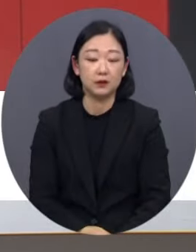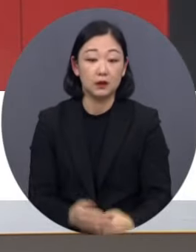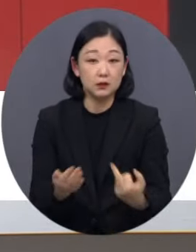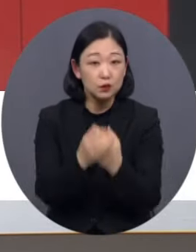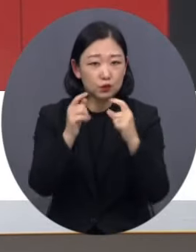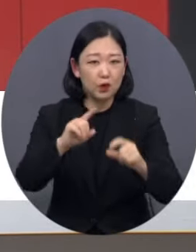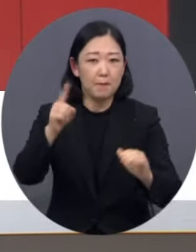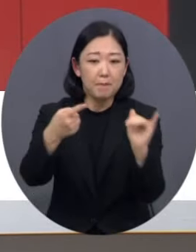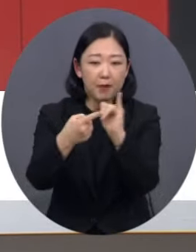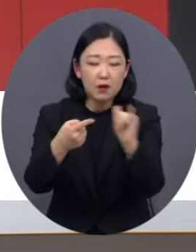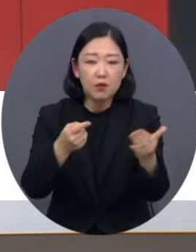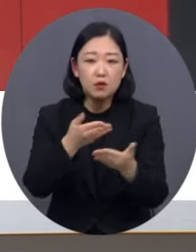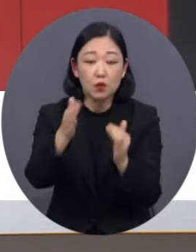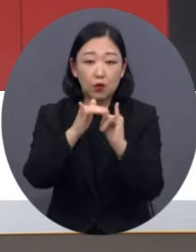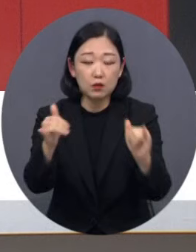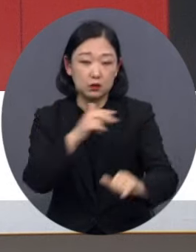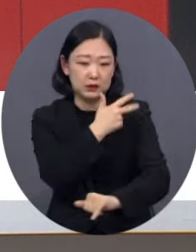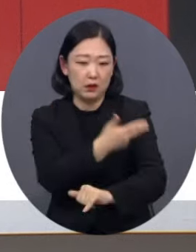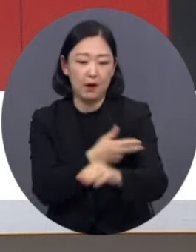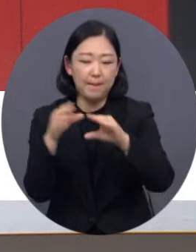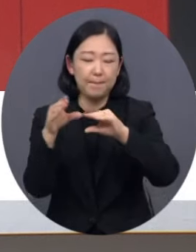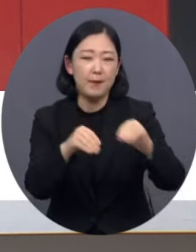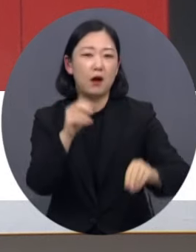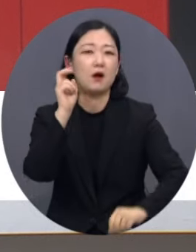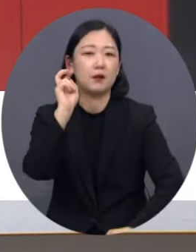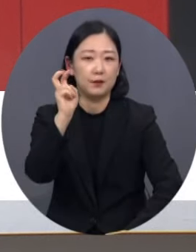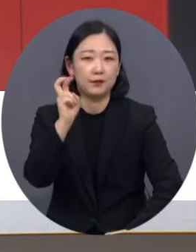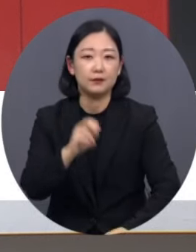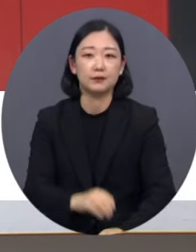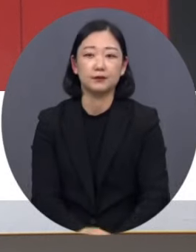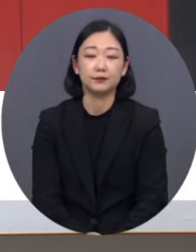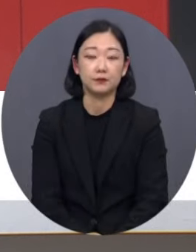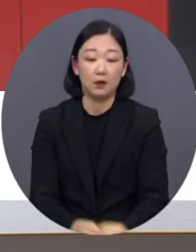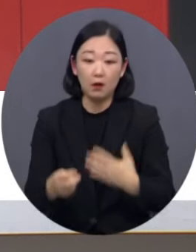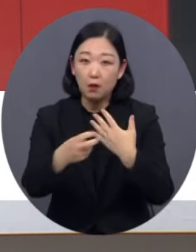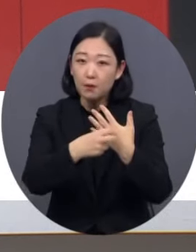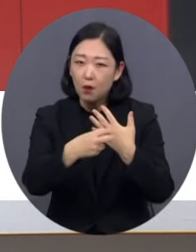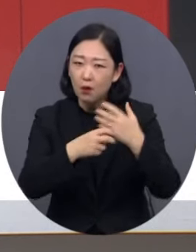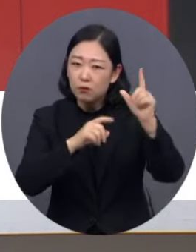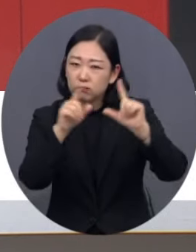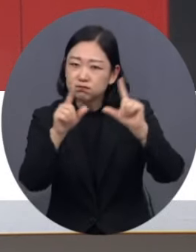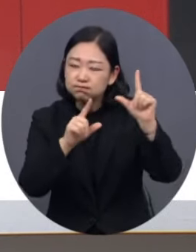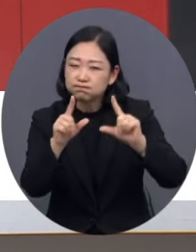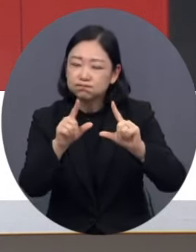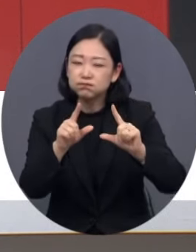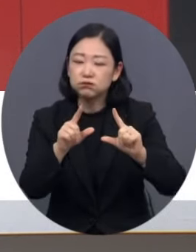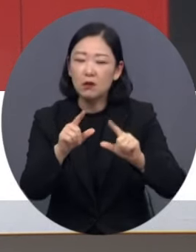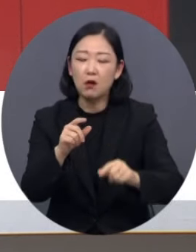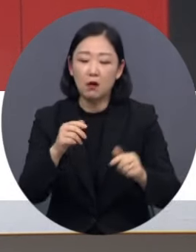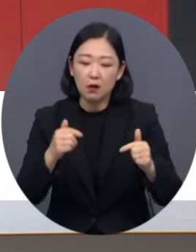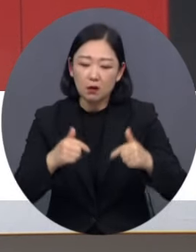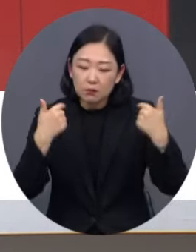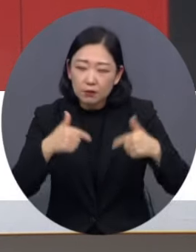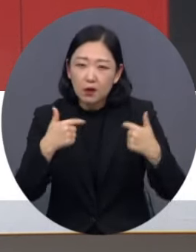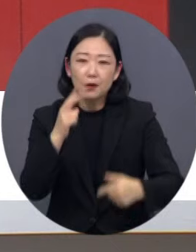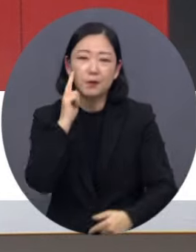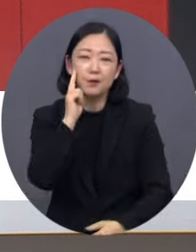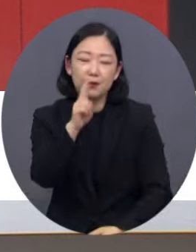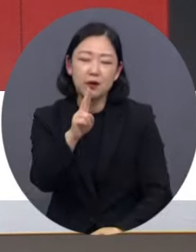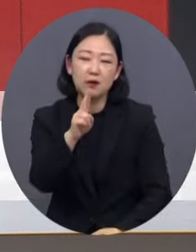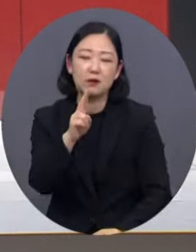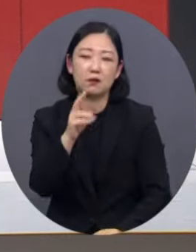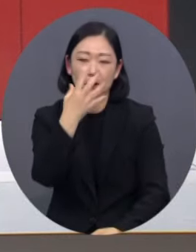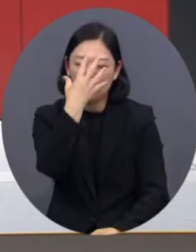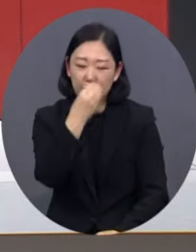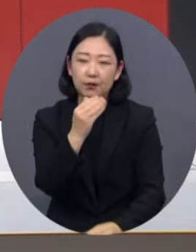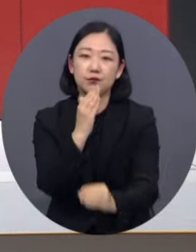명의 전공의 면허가 정지될 것으로 예상되는데 병원 상황은 갈수록 악화되고 있습니다. 김하은